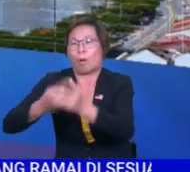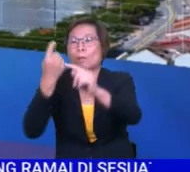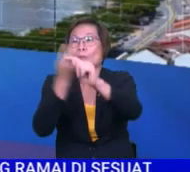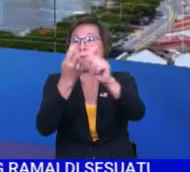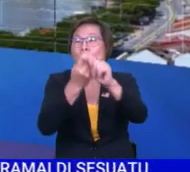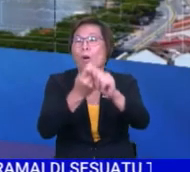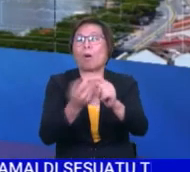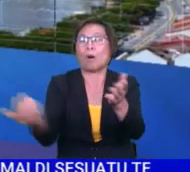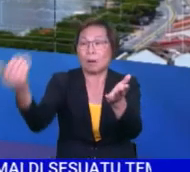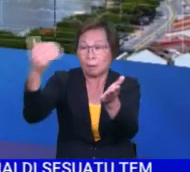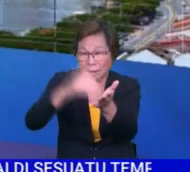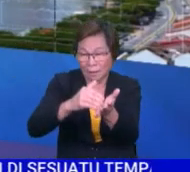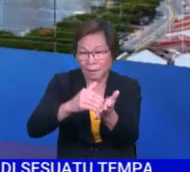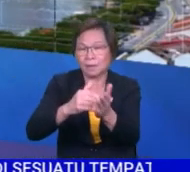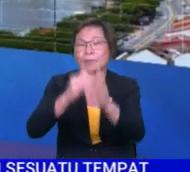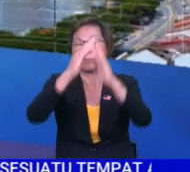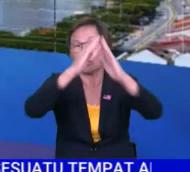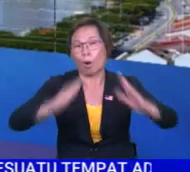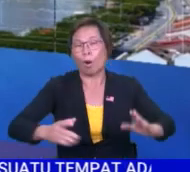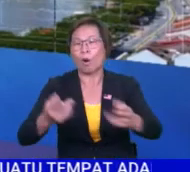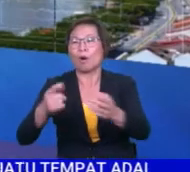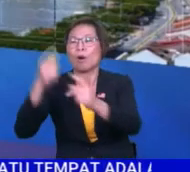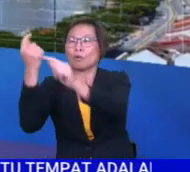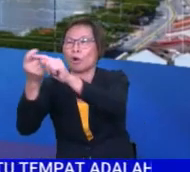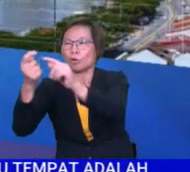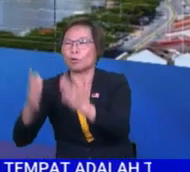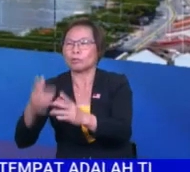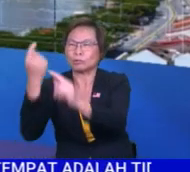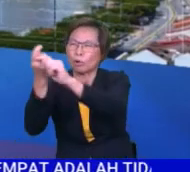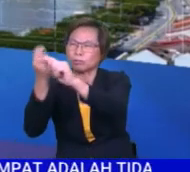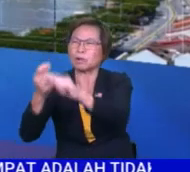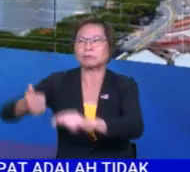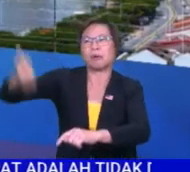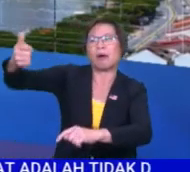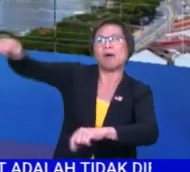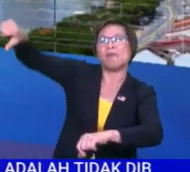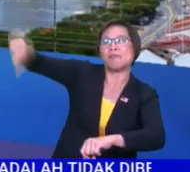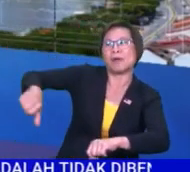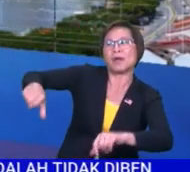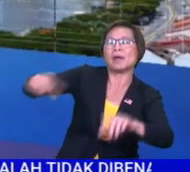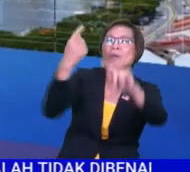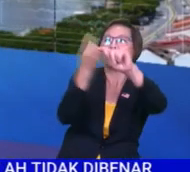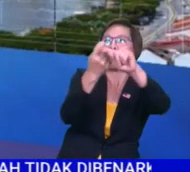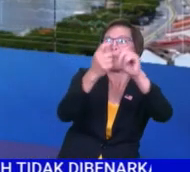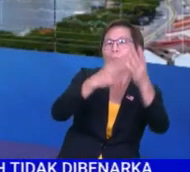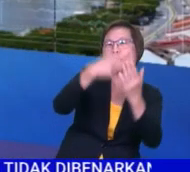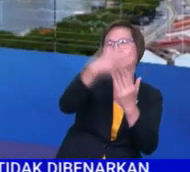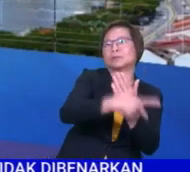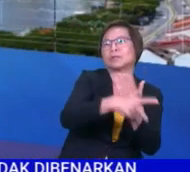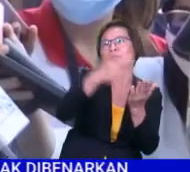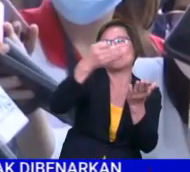pembangunan sebuah proyek perumahan itu selepas kontraktor utama gagal menyiapkan proyek tersebut